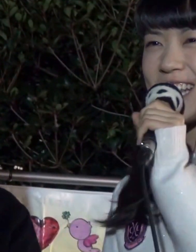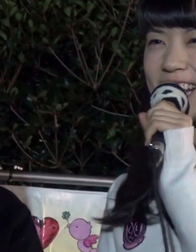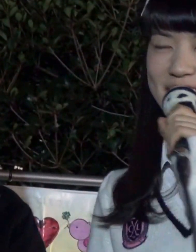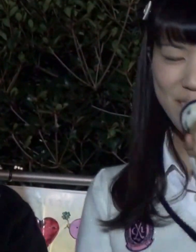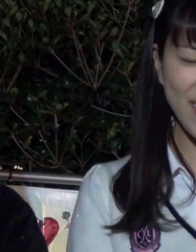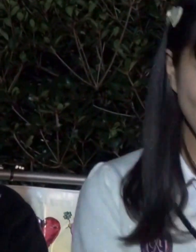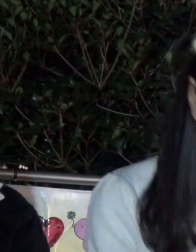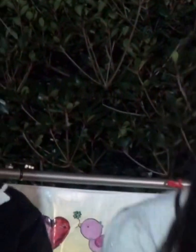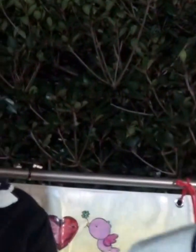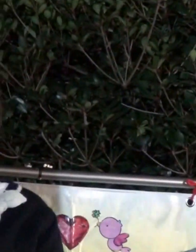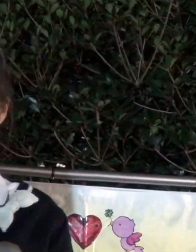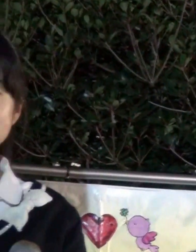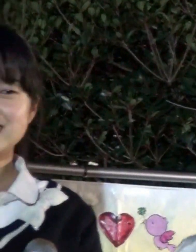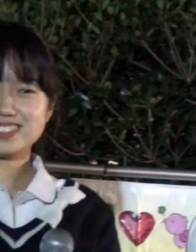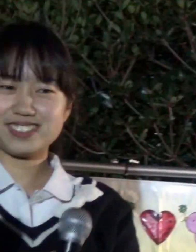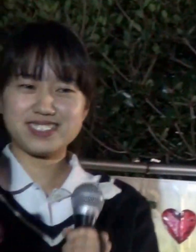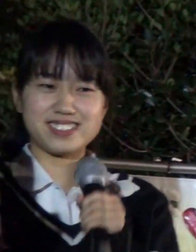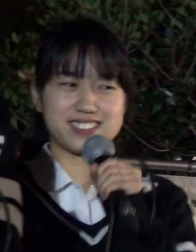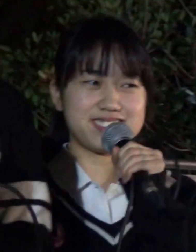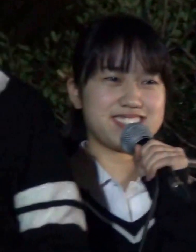。よろしくお願いします